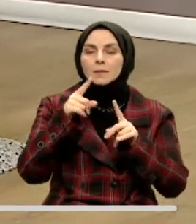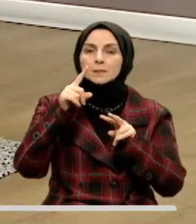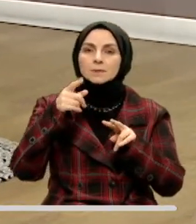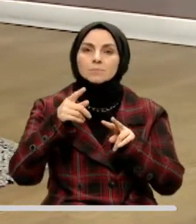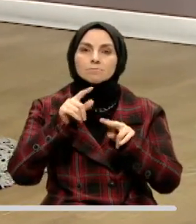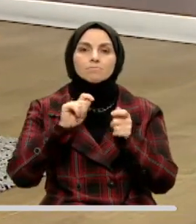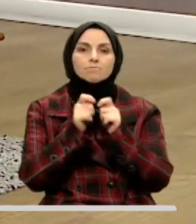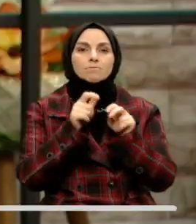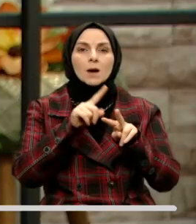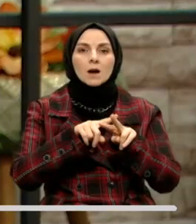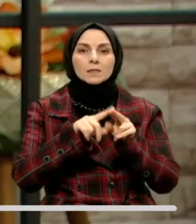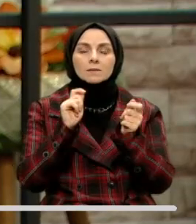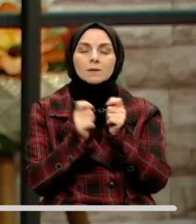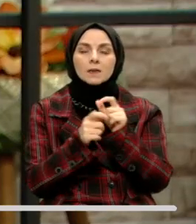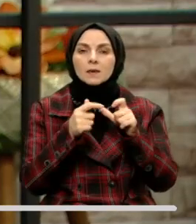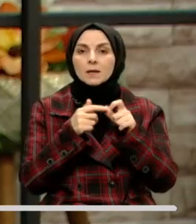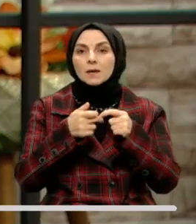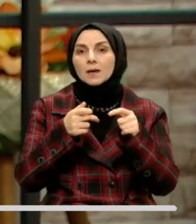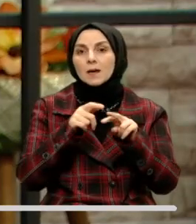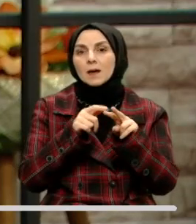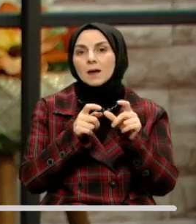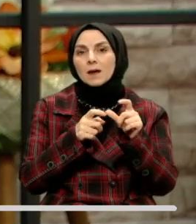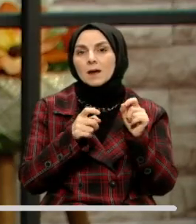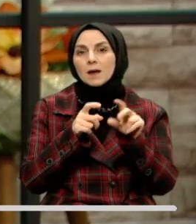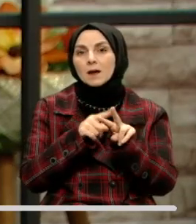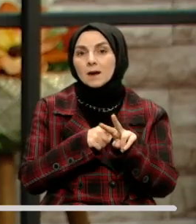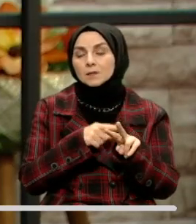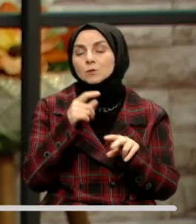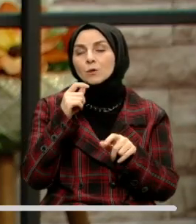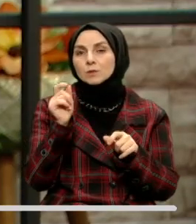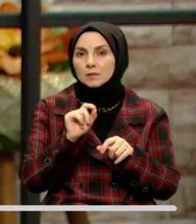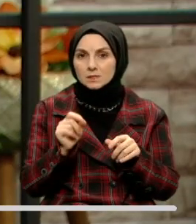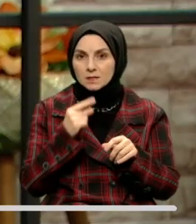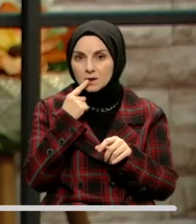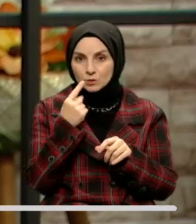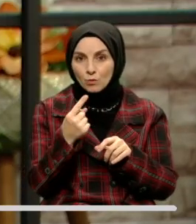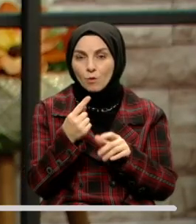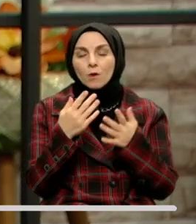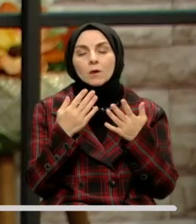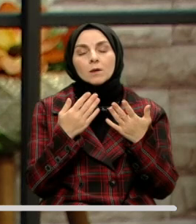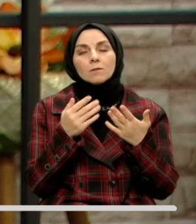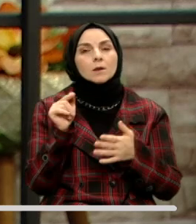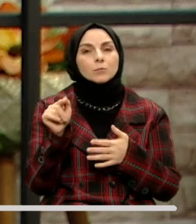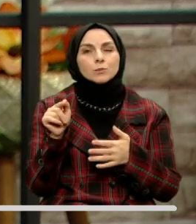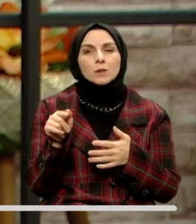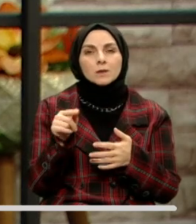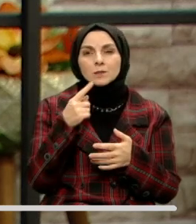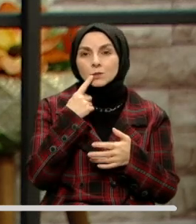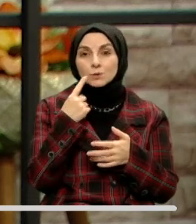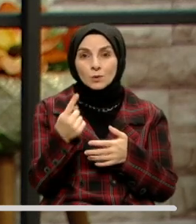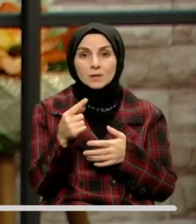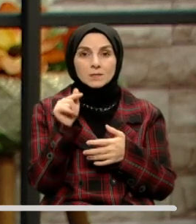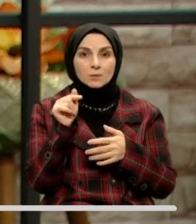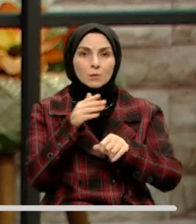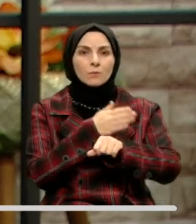Hasan Basri söylüyor ama tabii ki Mehmet Akif Ersoy kabul eder mi? 500 liralık ödül için 3-5 liraya vatan için bir